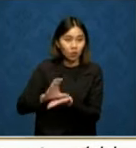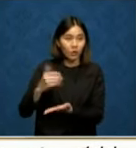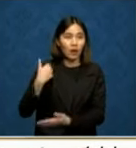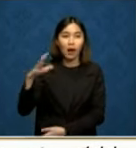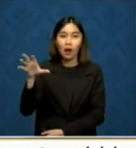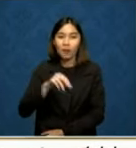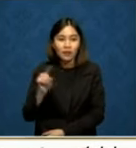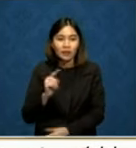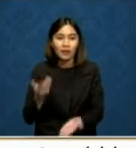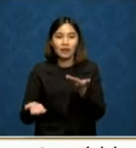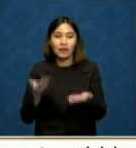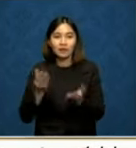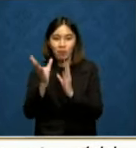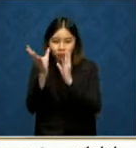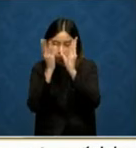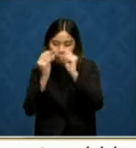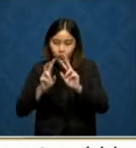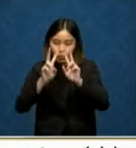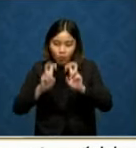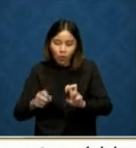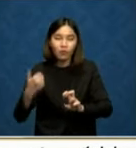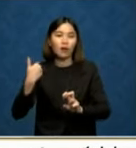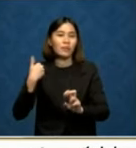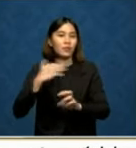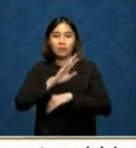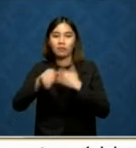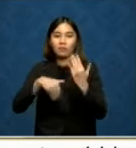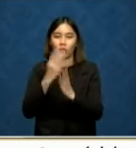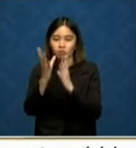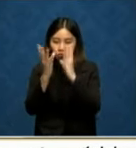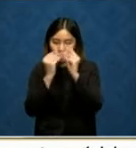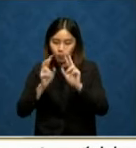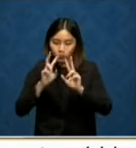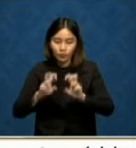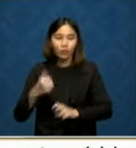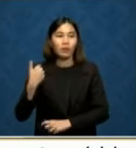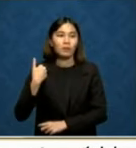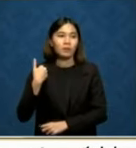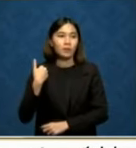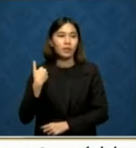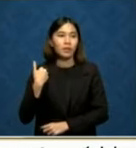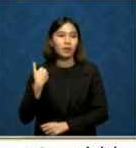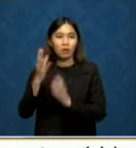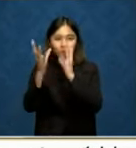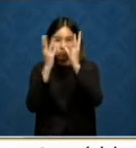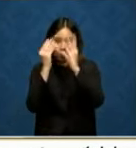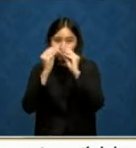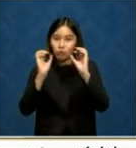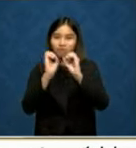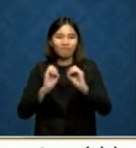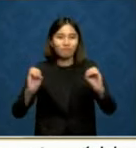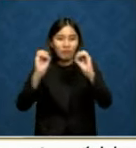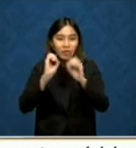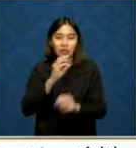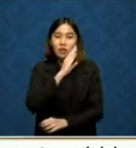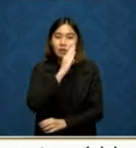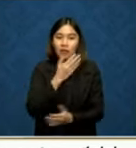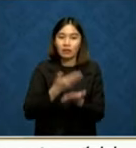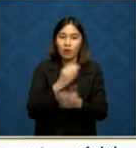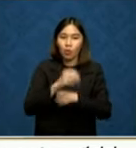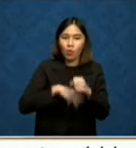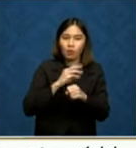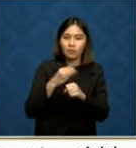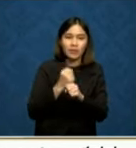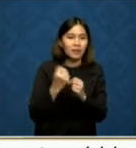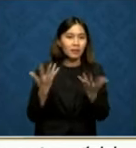จะมาจากไหนมีการศกษาไว้หมดแล้แล้วก็เราไม่เคยมการศึกษาเลยว่าถามีบำนานและเป็อย่